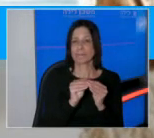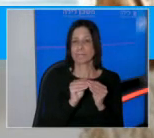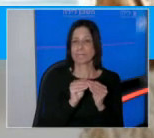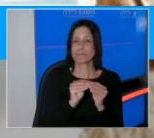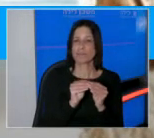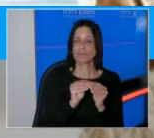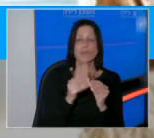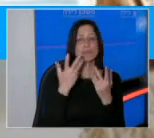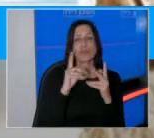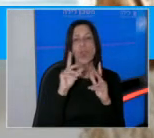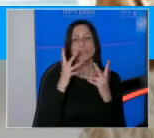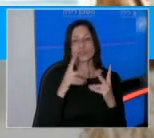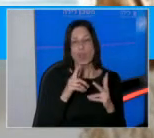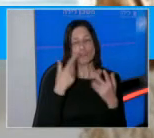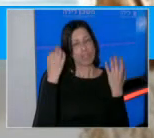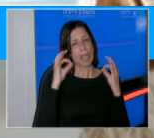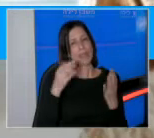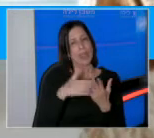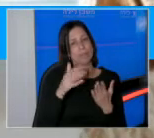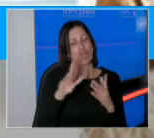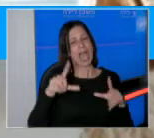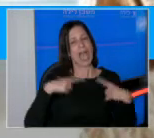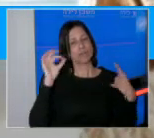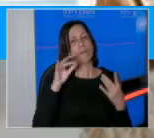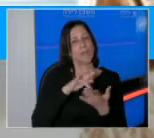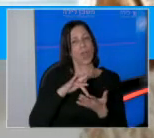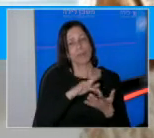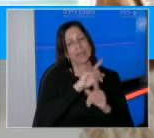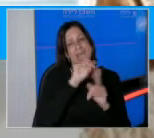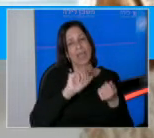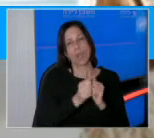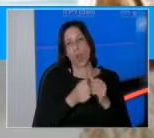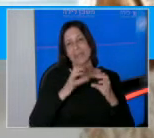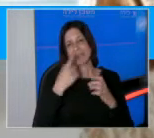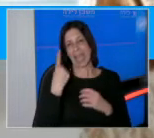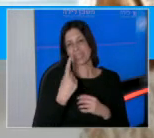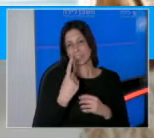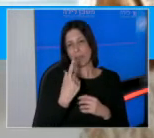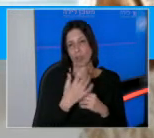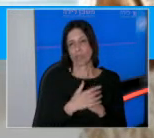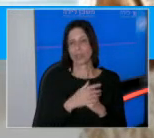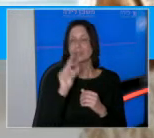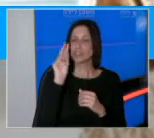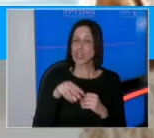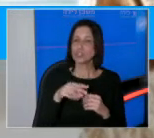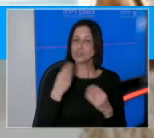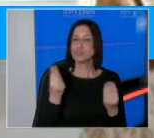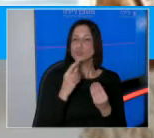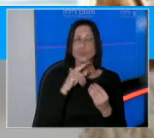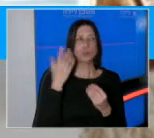לא באופן שיכבד את ההמשך חיים שלהם במקומות אחרים או בכפר עצמו. זאת אומרת, יש מישהו פעם